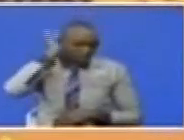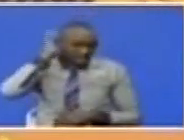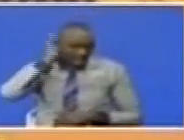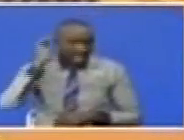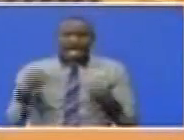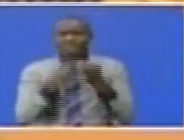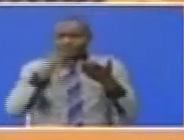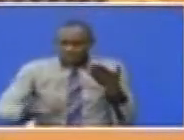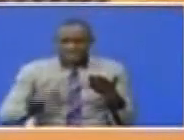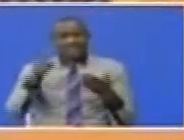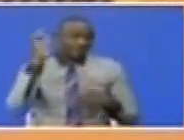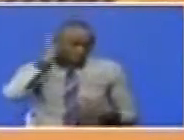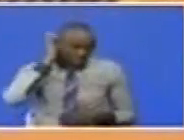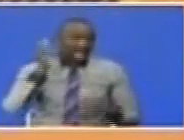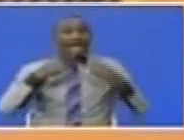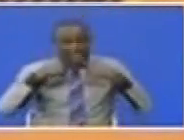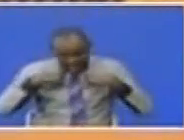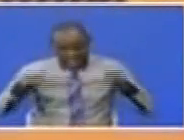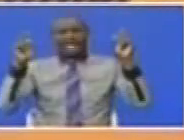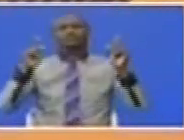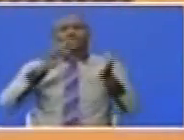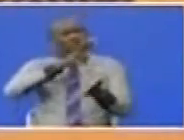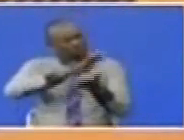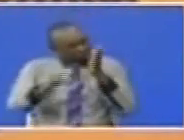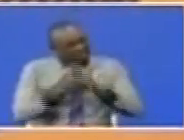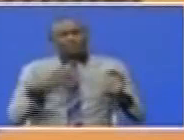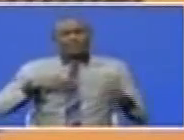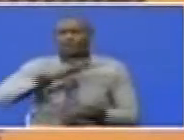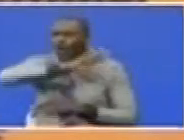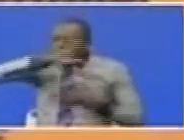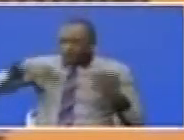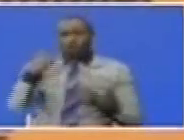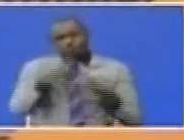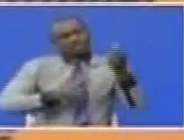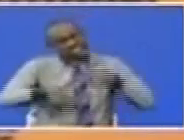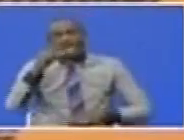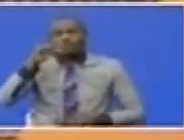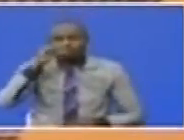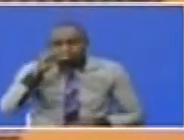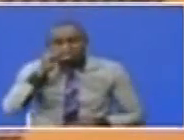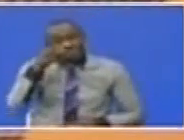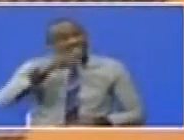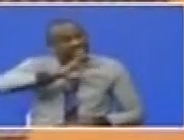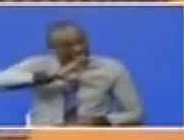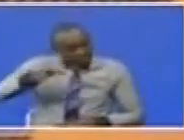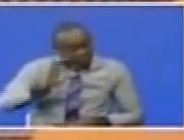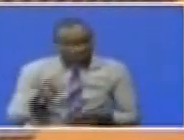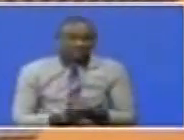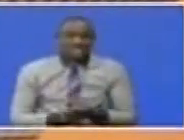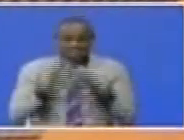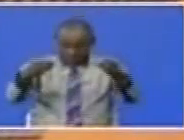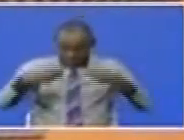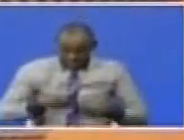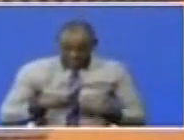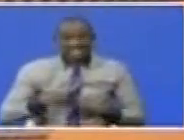ambako kufuatia kutangazwa kwa msamaha kwa wauzaji bangi watakaojitokeza na kupeana bangi hiyo katika kaunti ya Muranga, kaunti